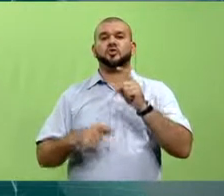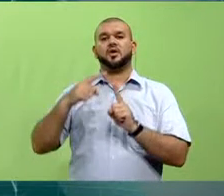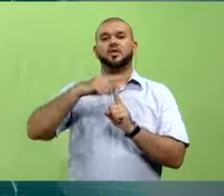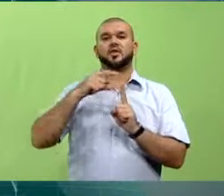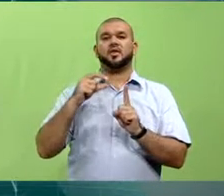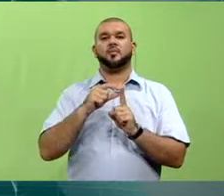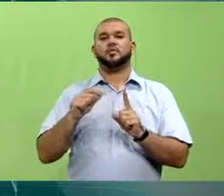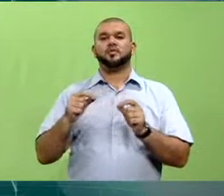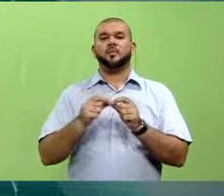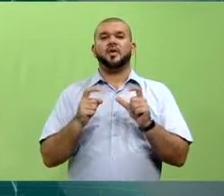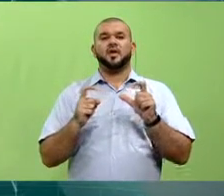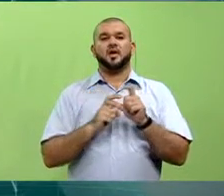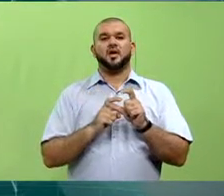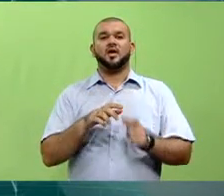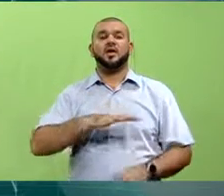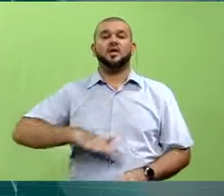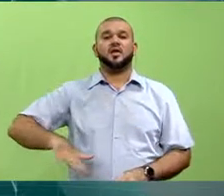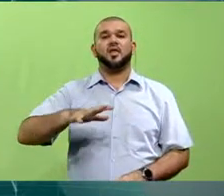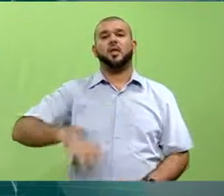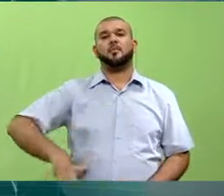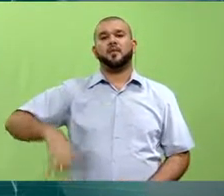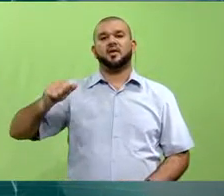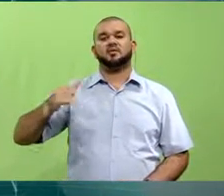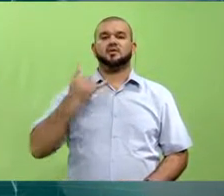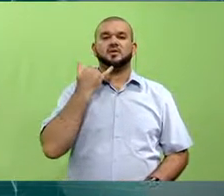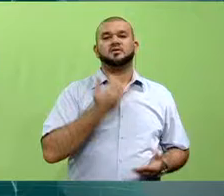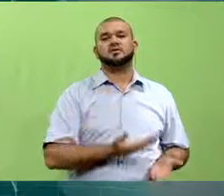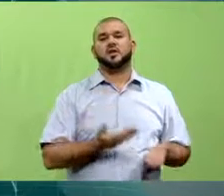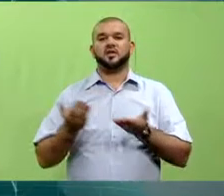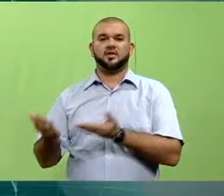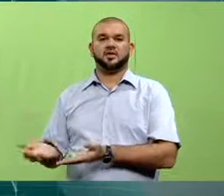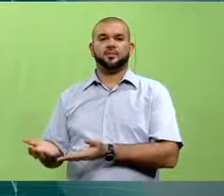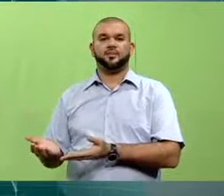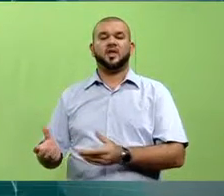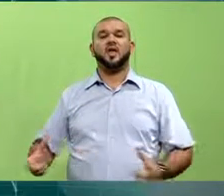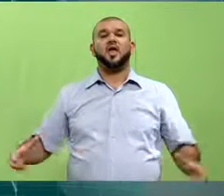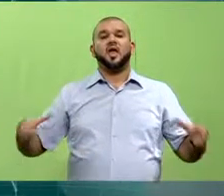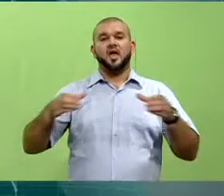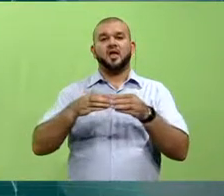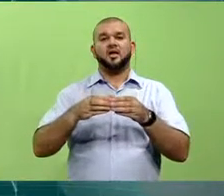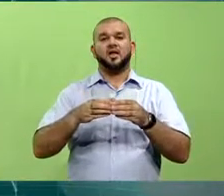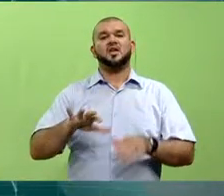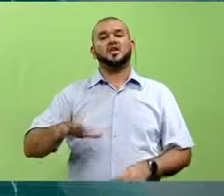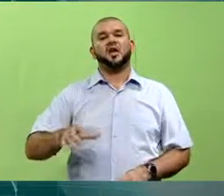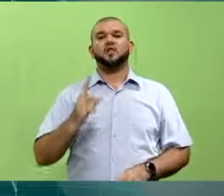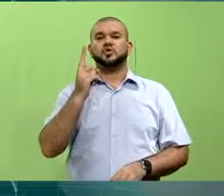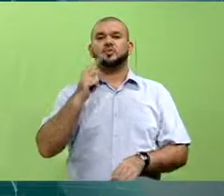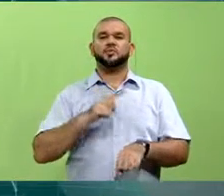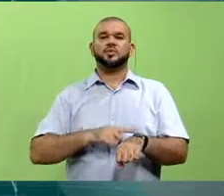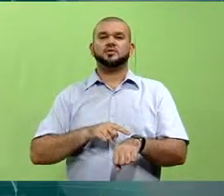Merkezi'ni ziyaret etti. Heyetler yaklaşık bir saat süren görüşme yaptı.